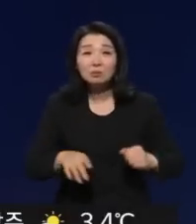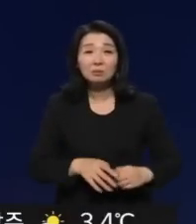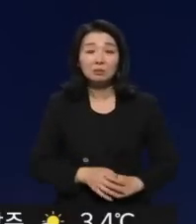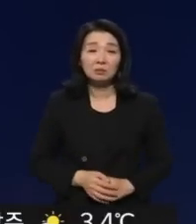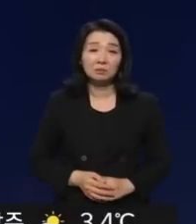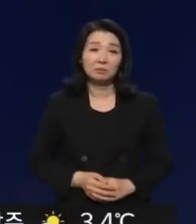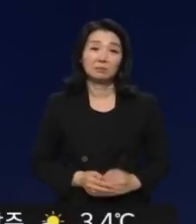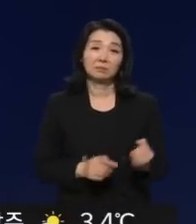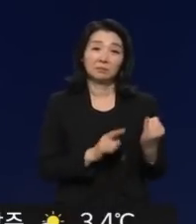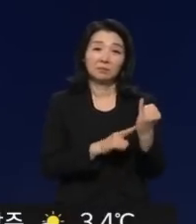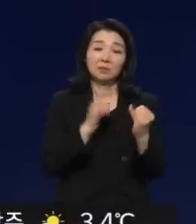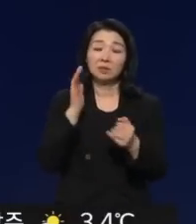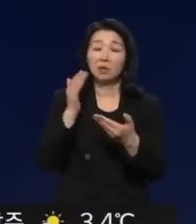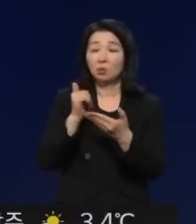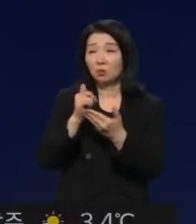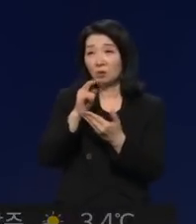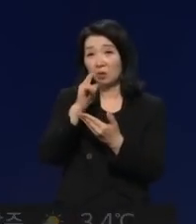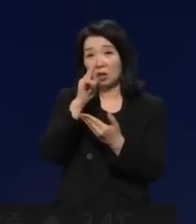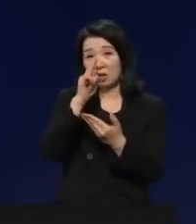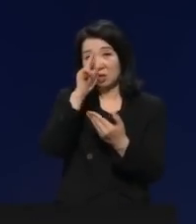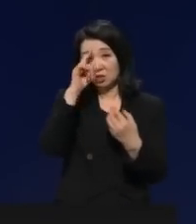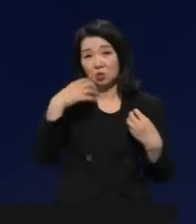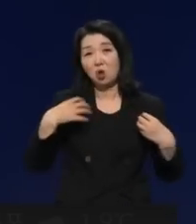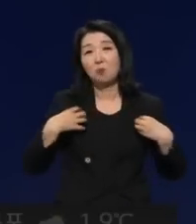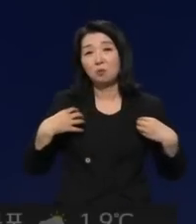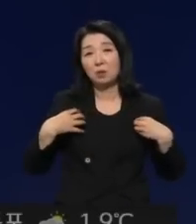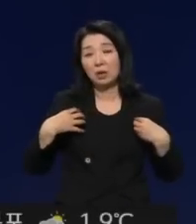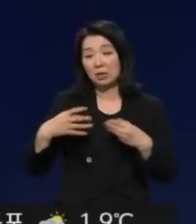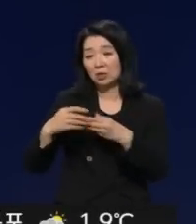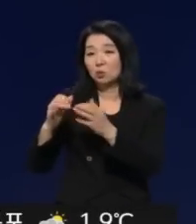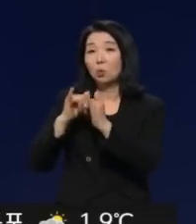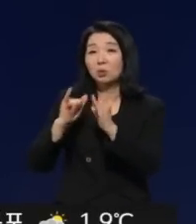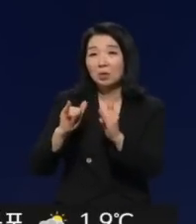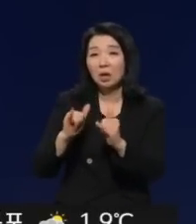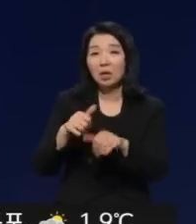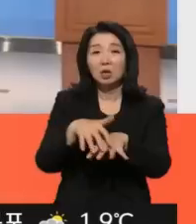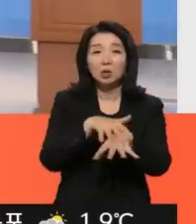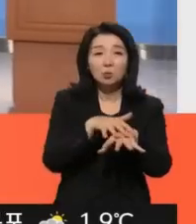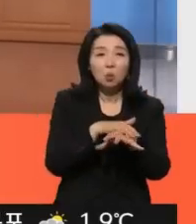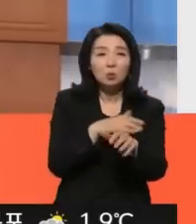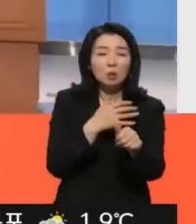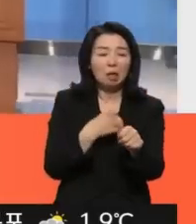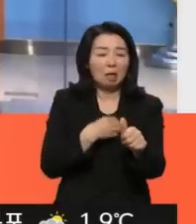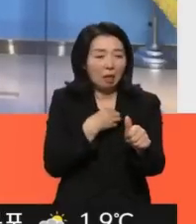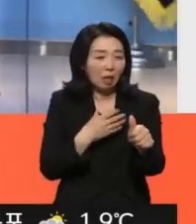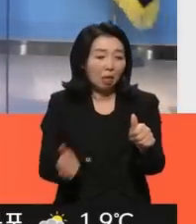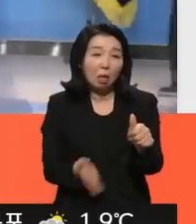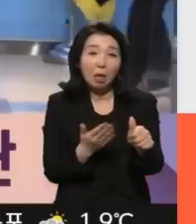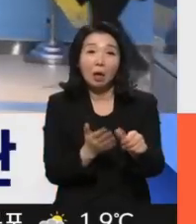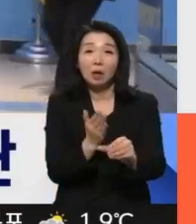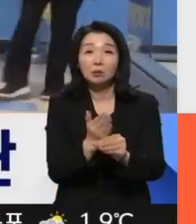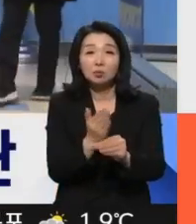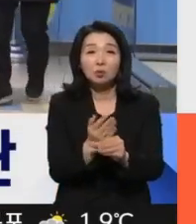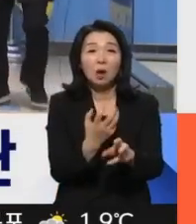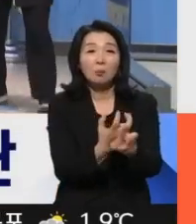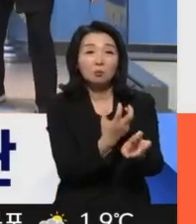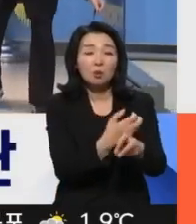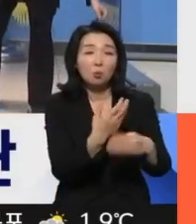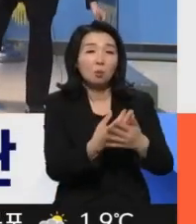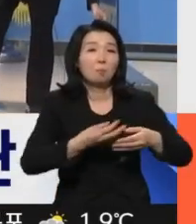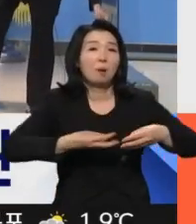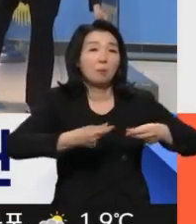지면은 대통령과 정부 여당 지도자들은 노조 혐오를 부추기면서 화물노동자를 박멸해야 할 적으로 취급하고 있다,